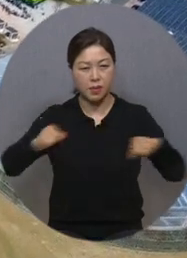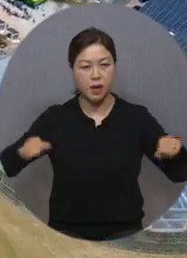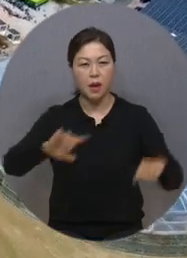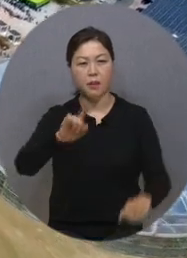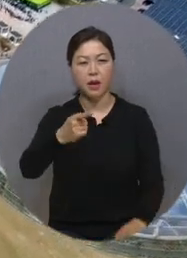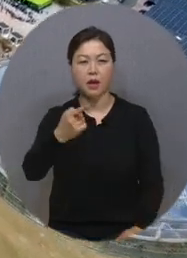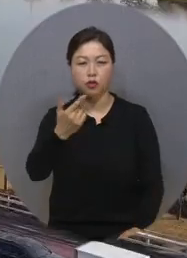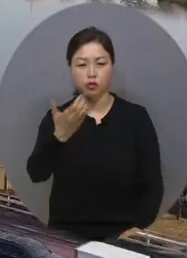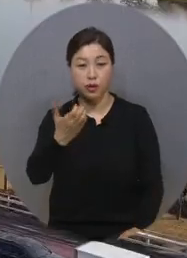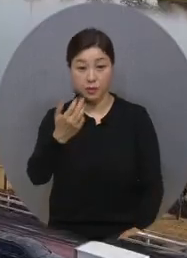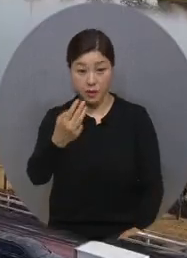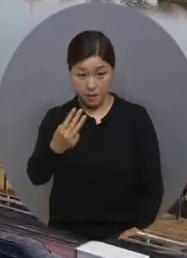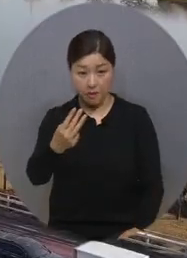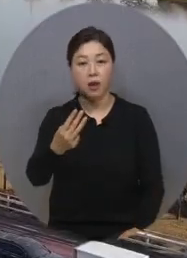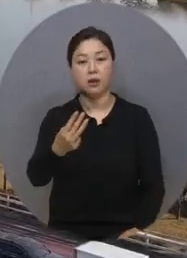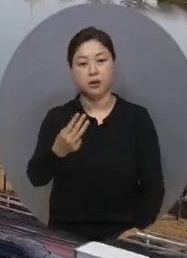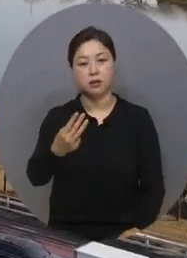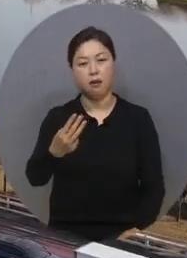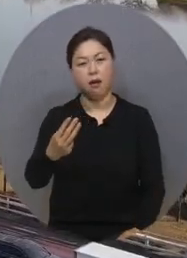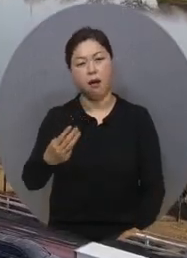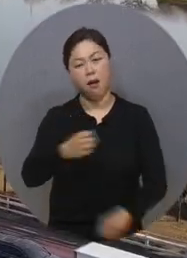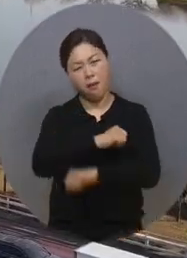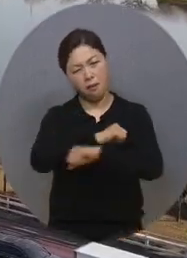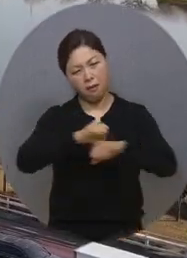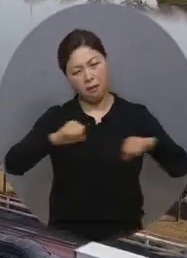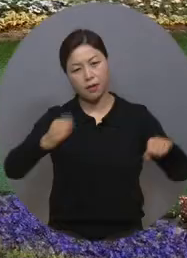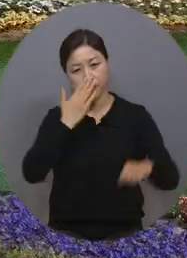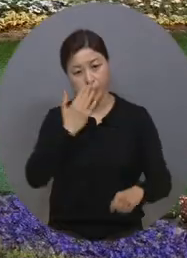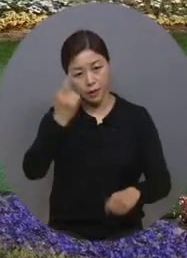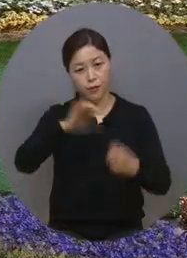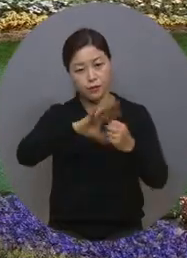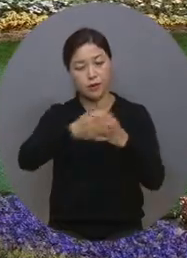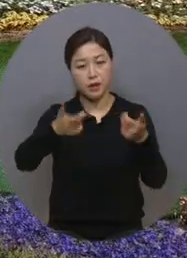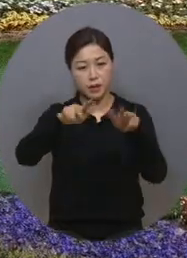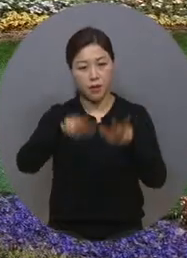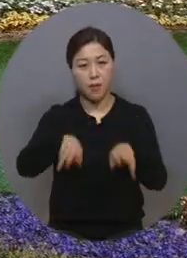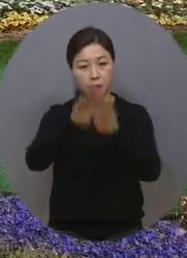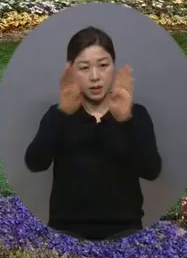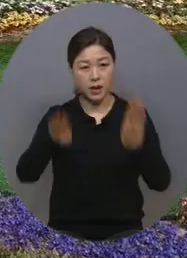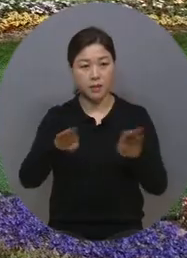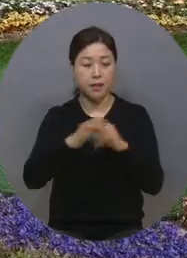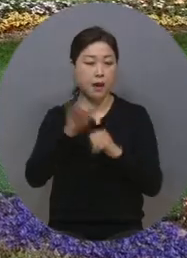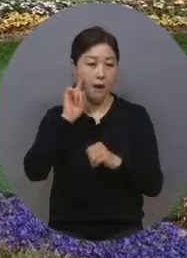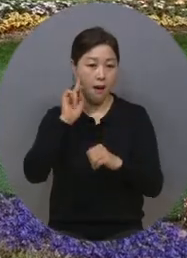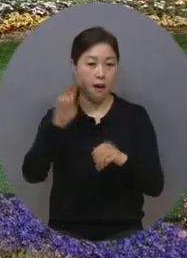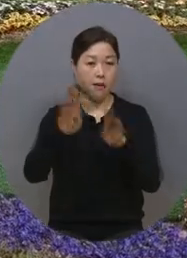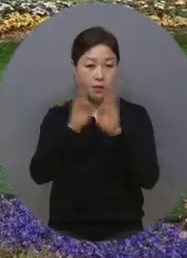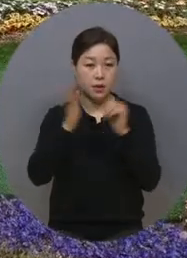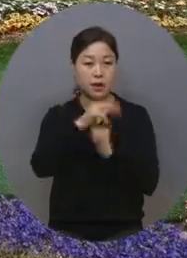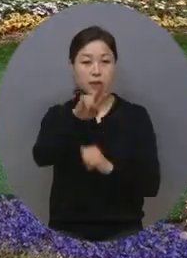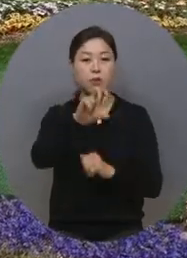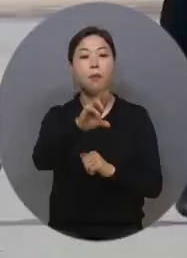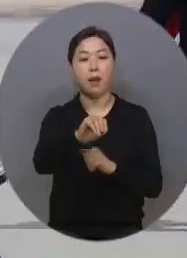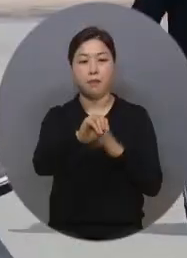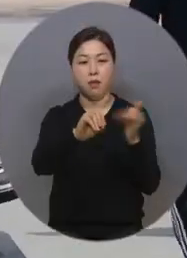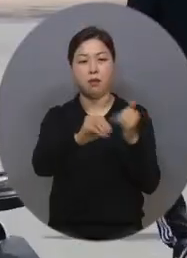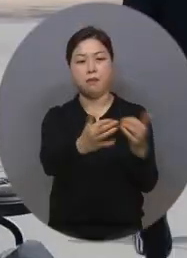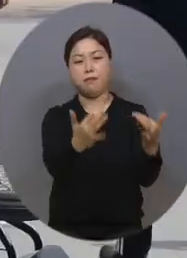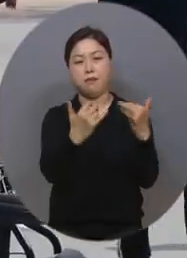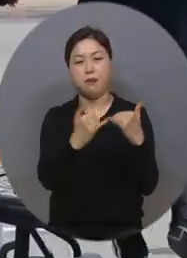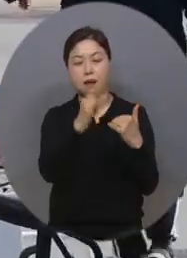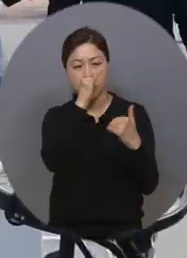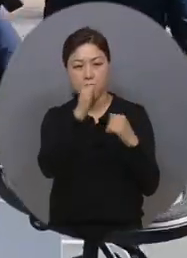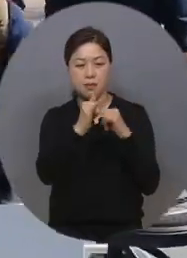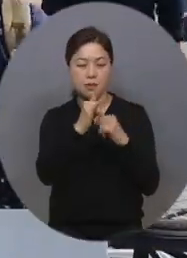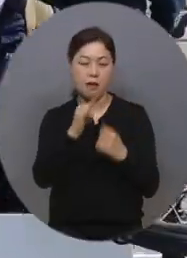규모로 조성된 순천만 국제정원박람회장은 개장 이틀 만에 25만여 명이 방문하며 뜨거운